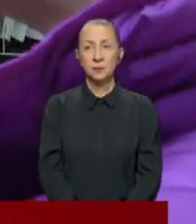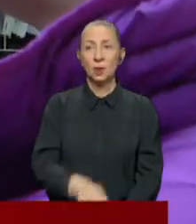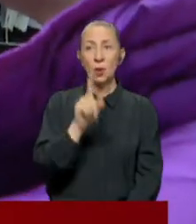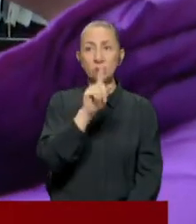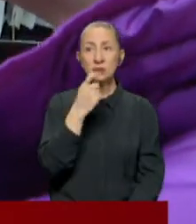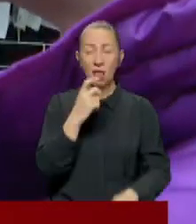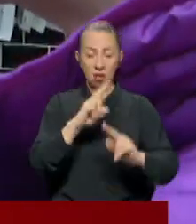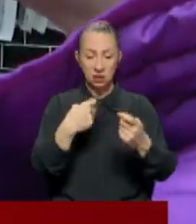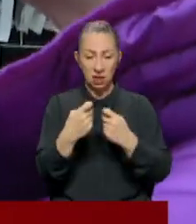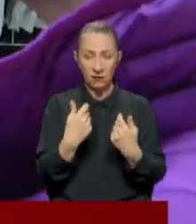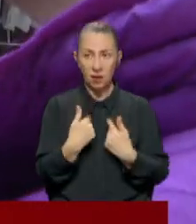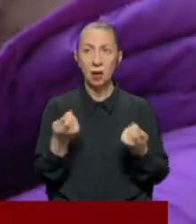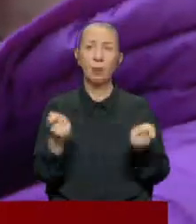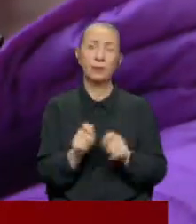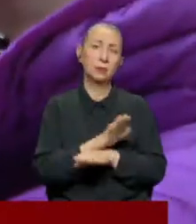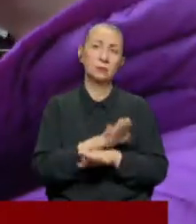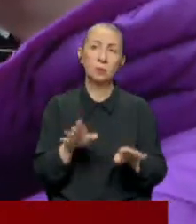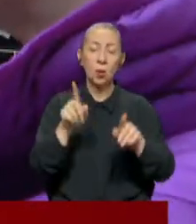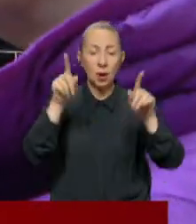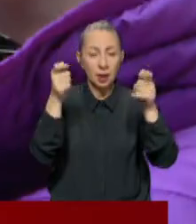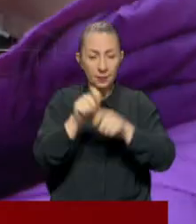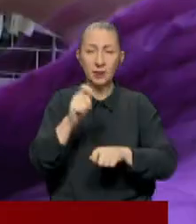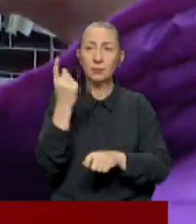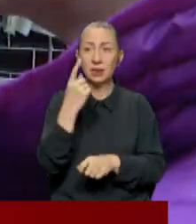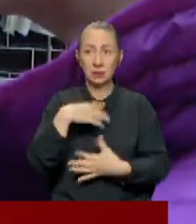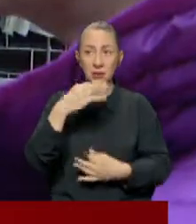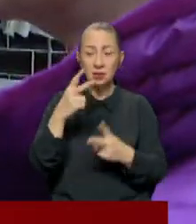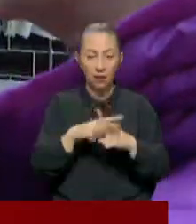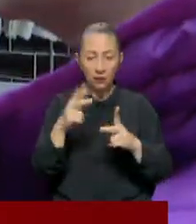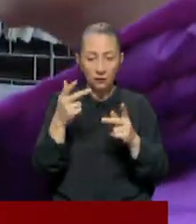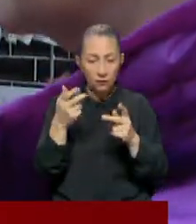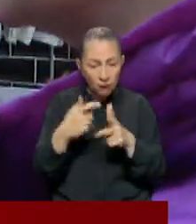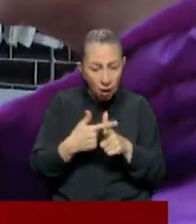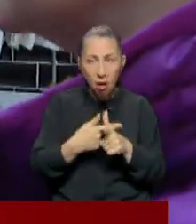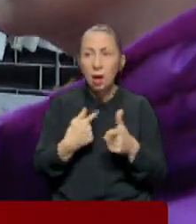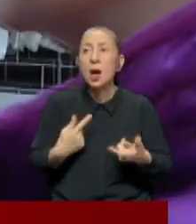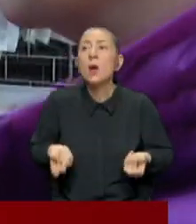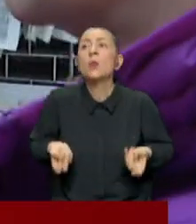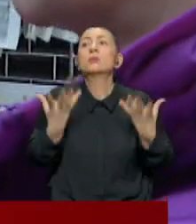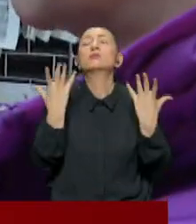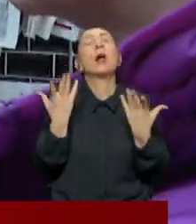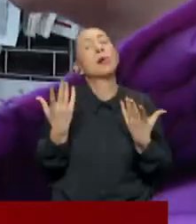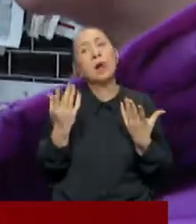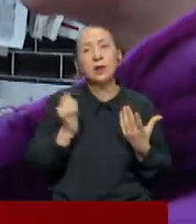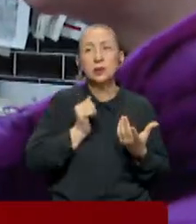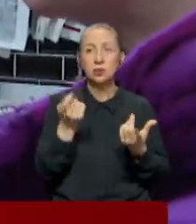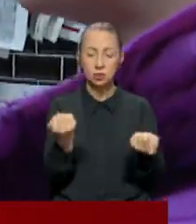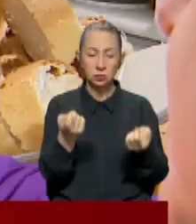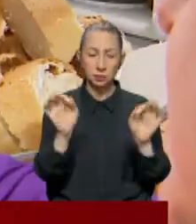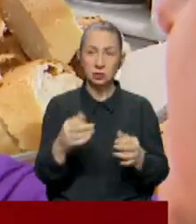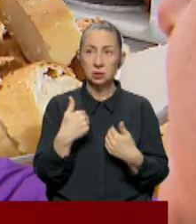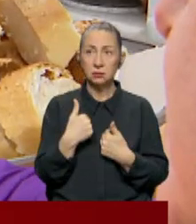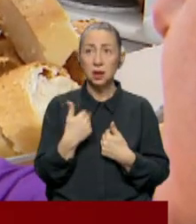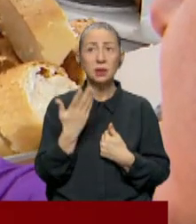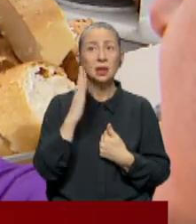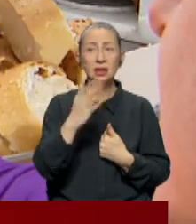10 senedir esnaflık yapıyordum, kapattım. O kepenk kapatanlardan biriyim. Kira fatura artık kaldırabilecek durumda değilim dedim. Asgari ücrette çalışmaya başladık.